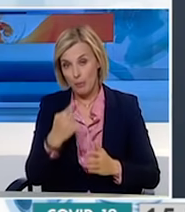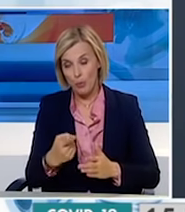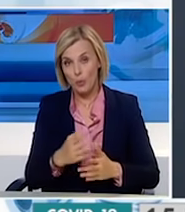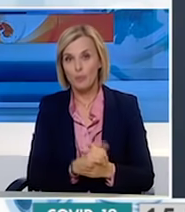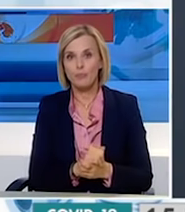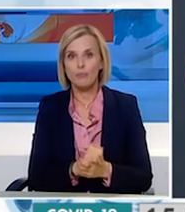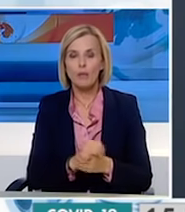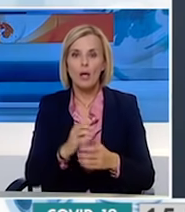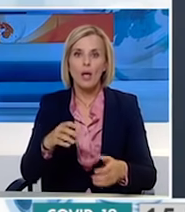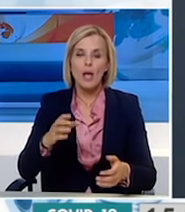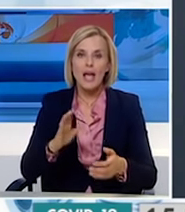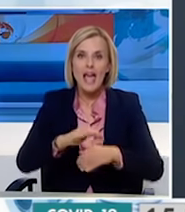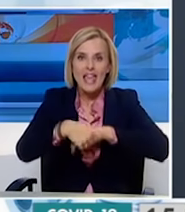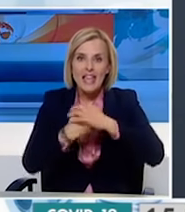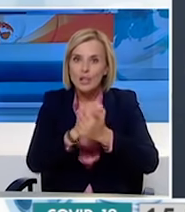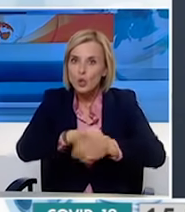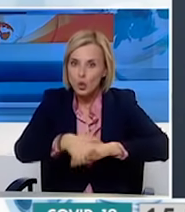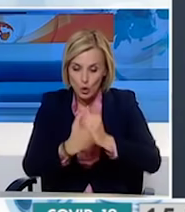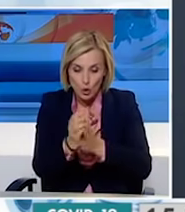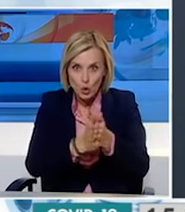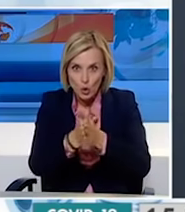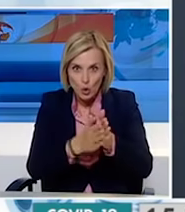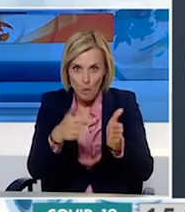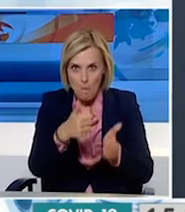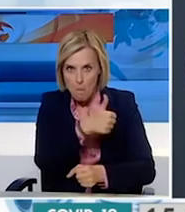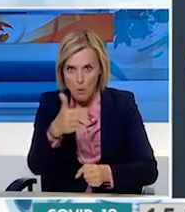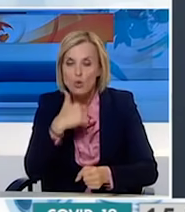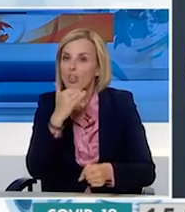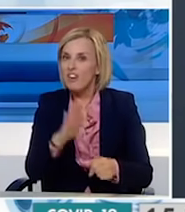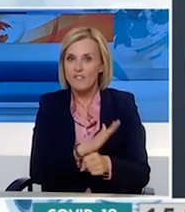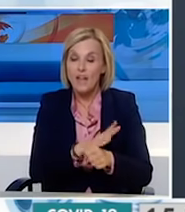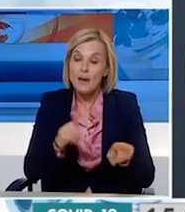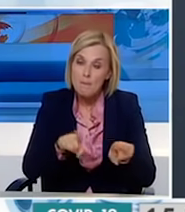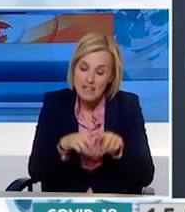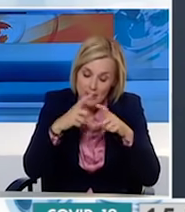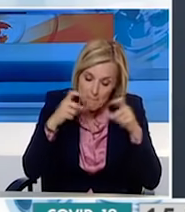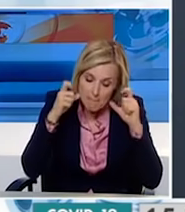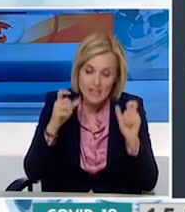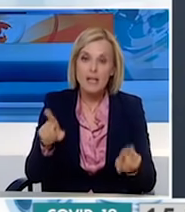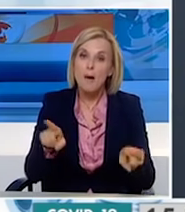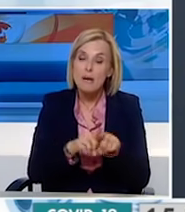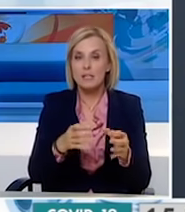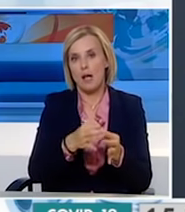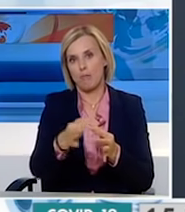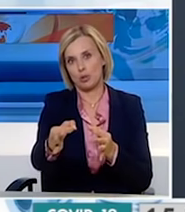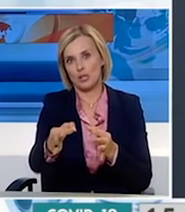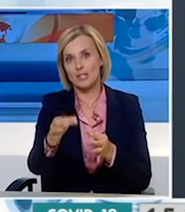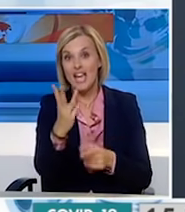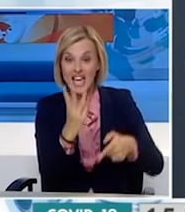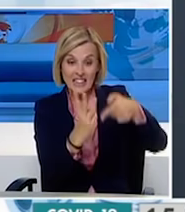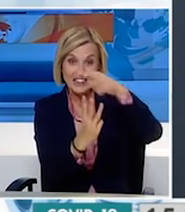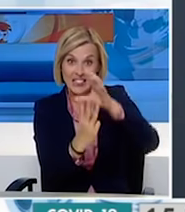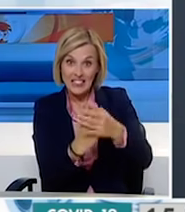η υγιεινή των χεριών, και έχουν τεράστια σημασία. Αλλά από μόνη της δεν φτάνει. Υπάρχουν μέτρα που έχουν επίσης θεωρούνται μικρή σημασία από μόνα